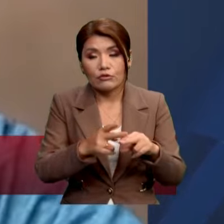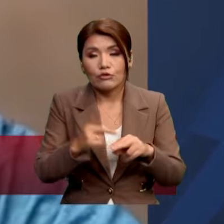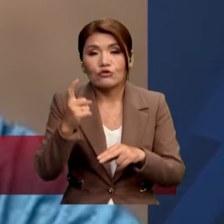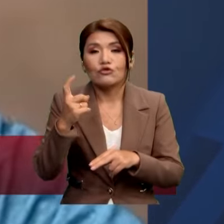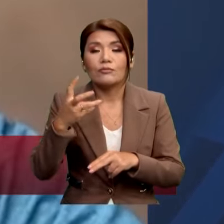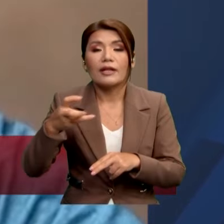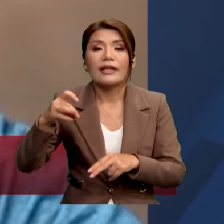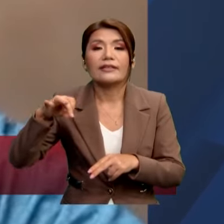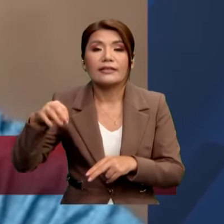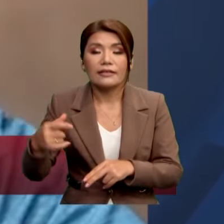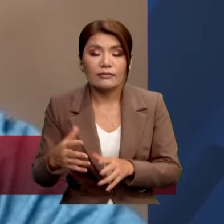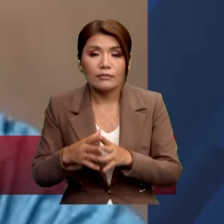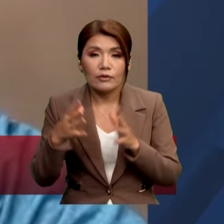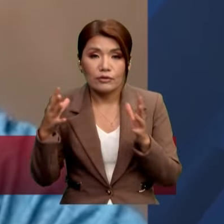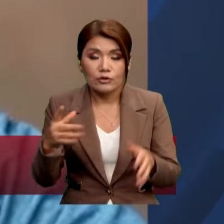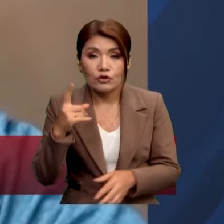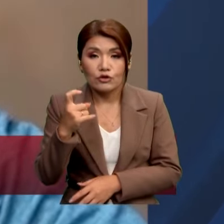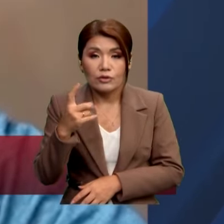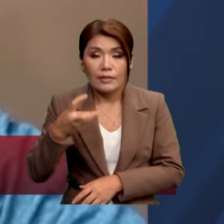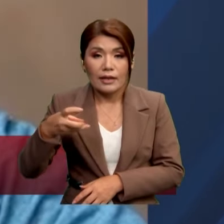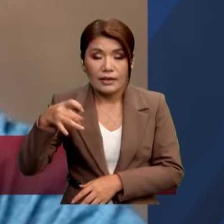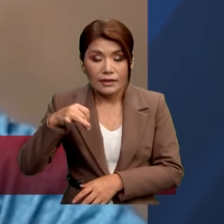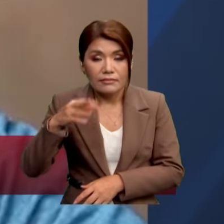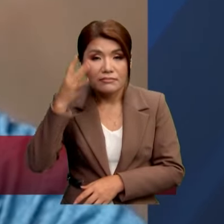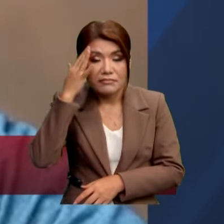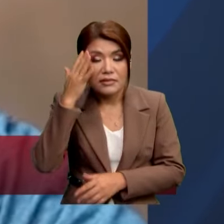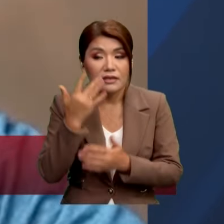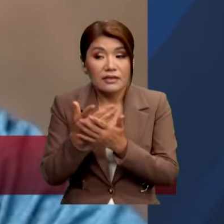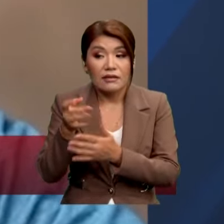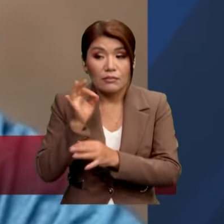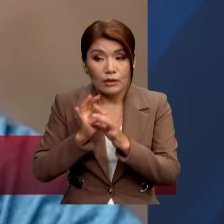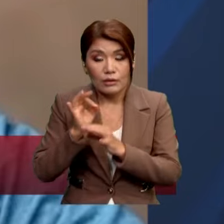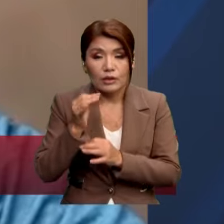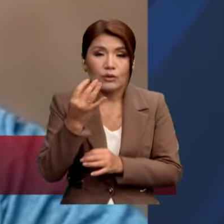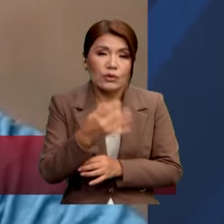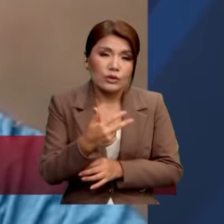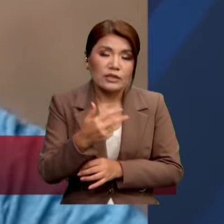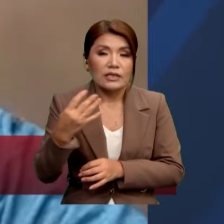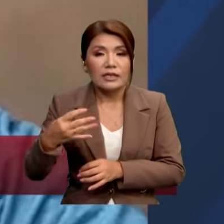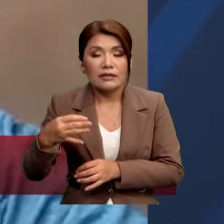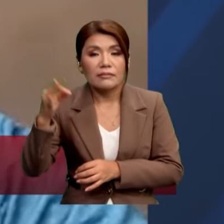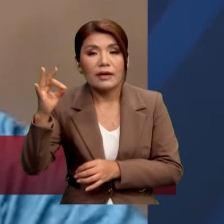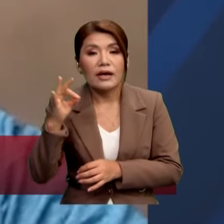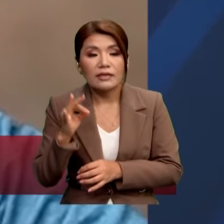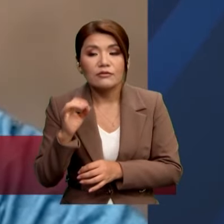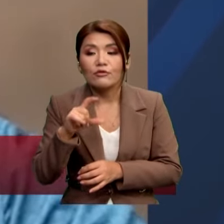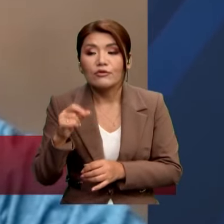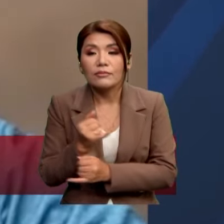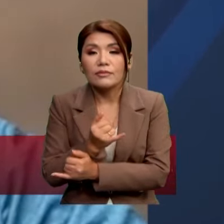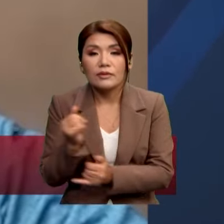миллиард теңге дейін жетеді. Ал 100 миллиард дегеніміз ол сол дәрілердің 30-40% адамдарға дейін жетпей отыр.